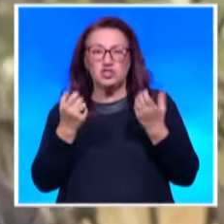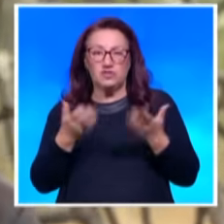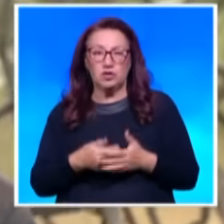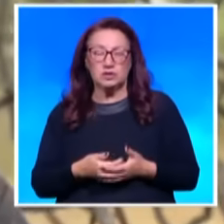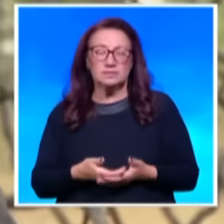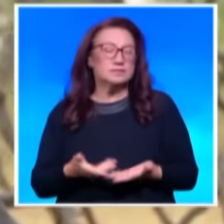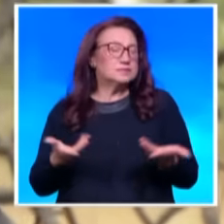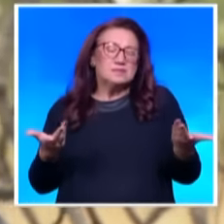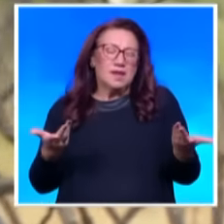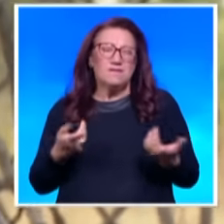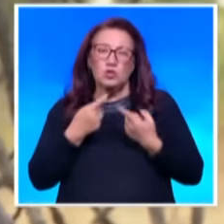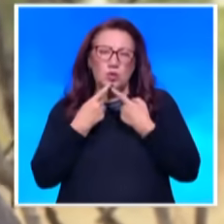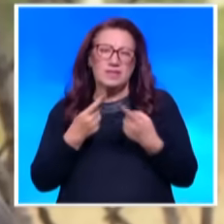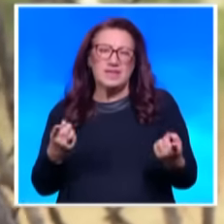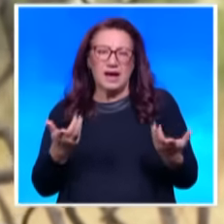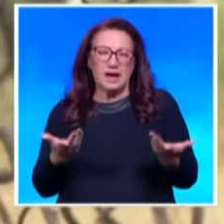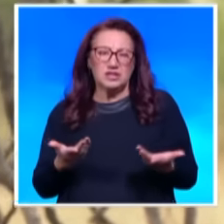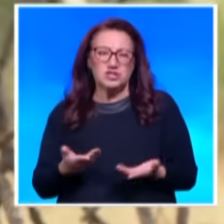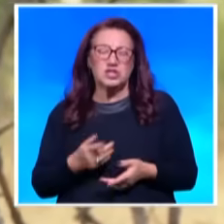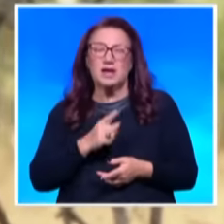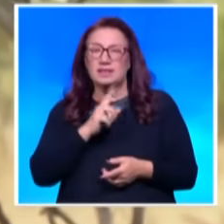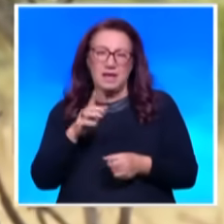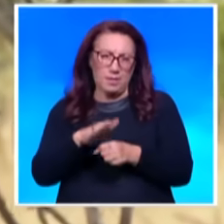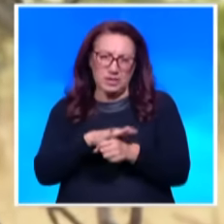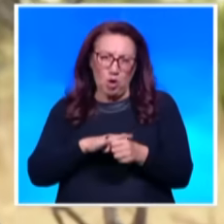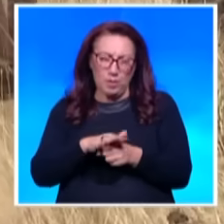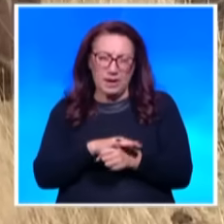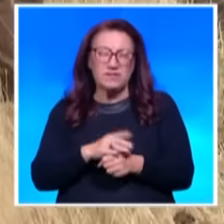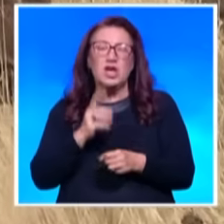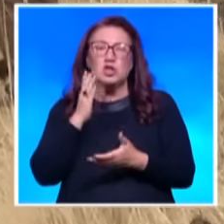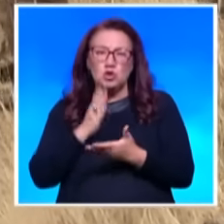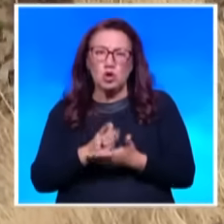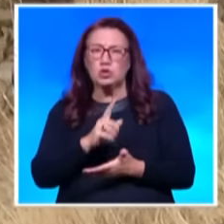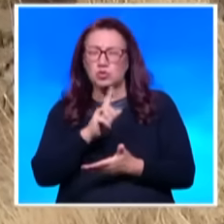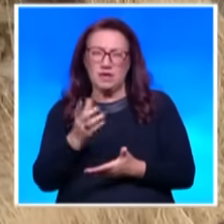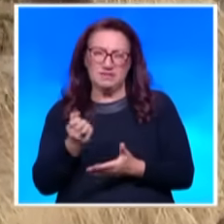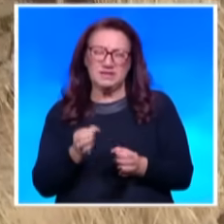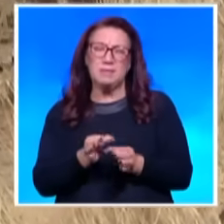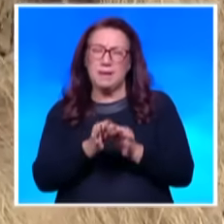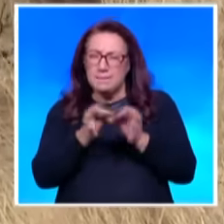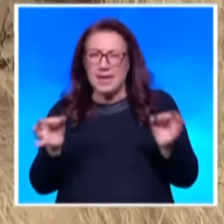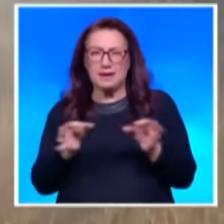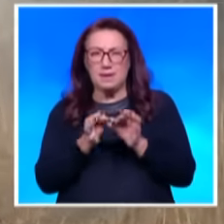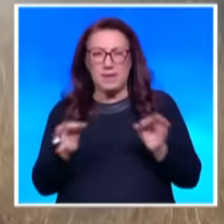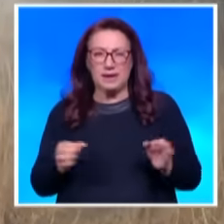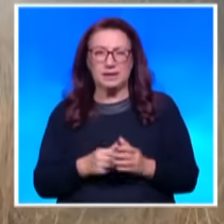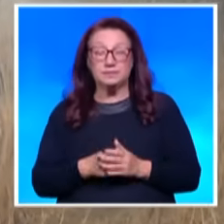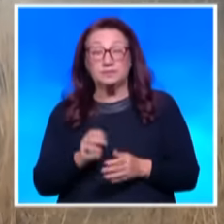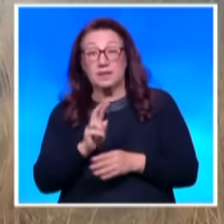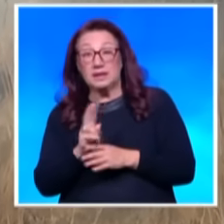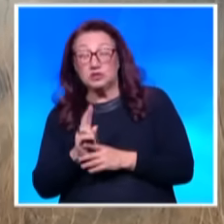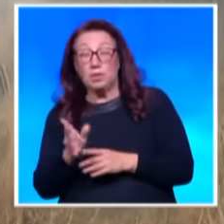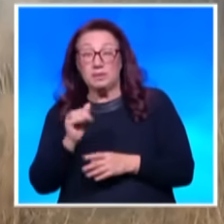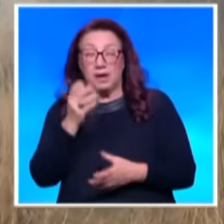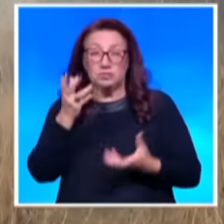Каквото и да кажа, няма да се оправят нещата, докато не се вземат някакви мерки. След обед огънят отново пламна на няколко места, възпламени се и